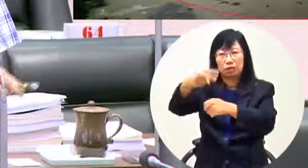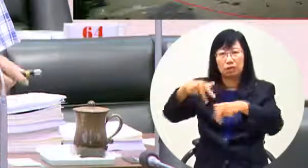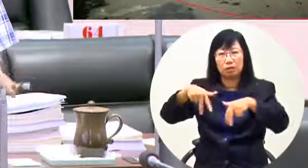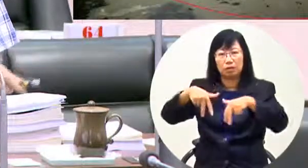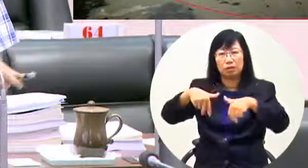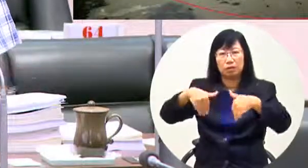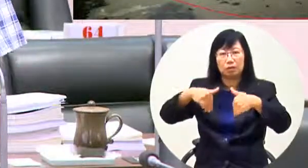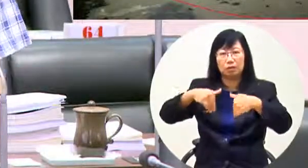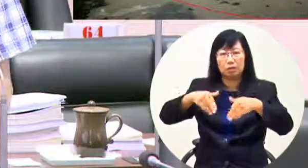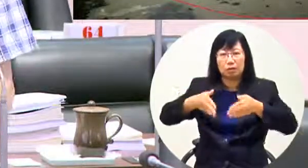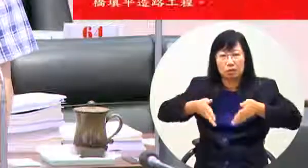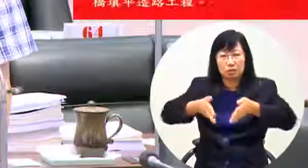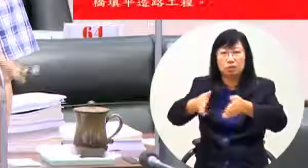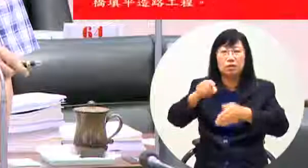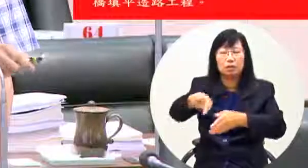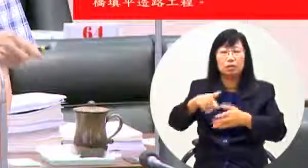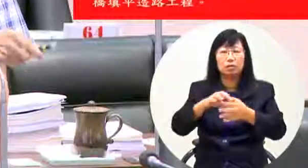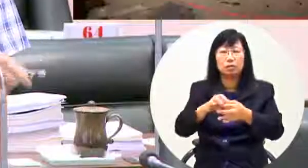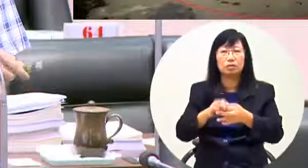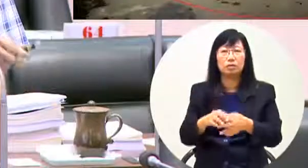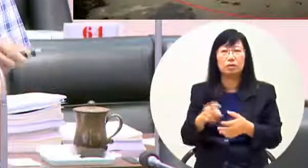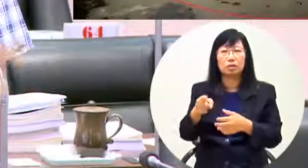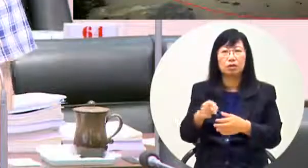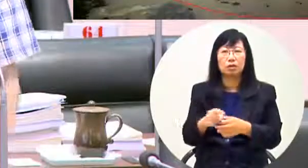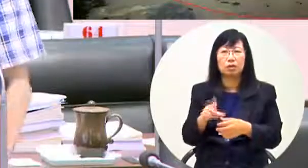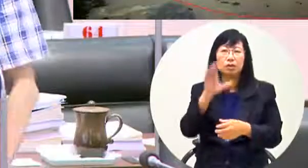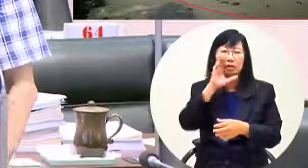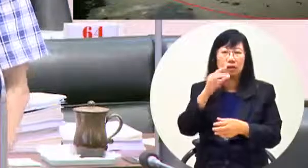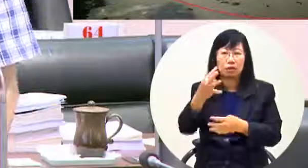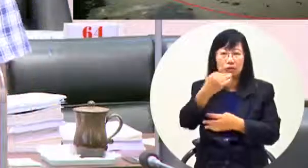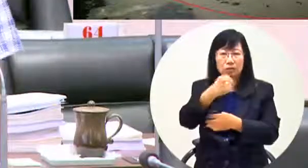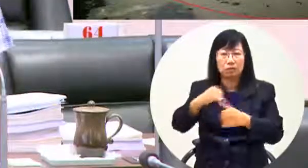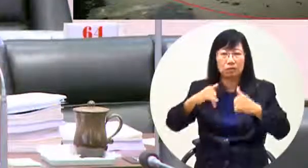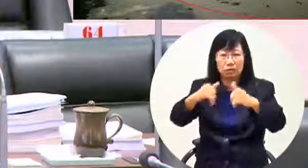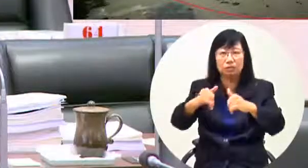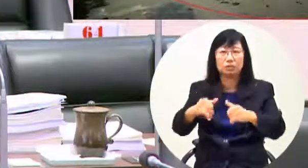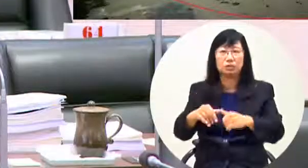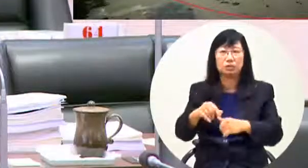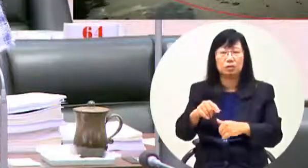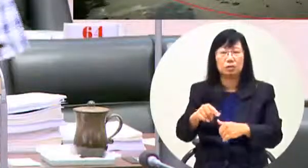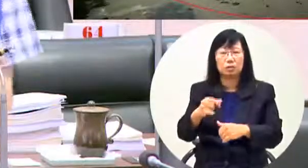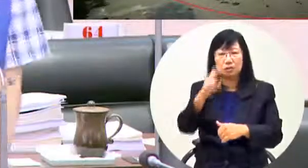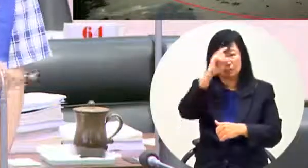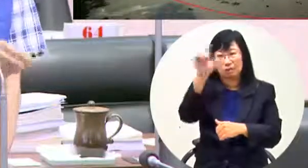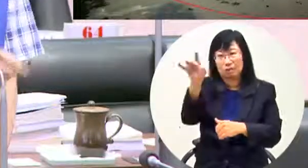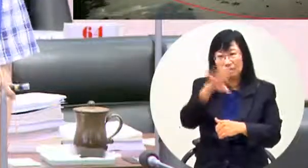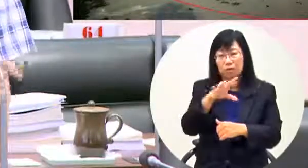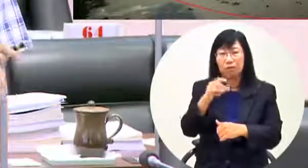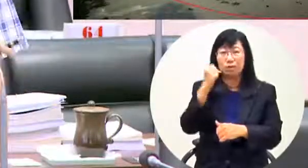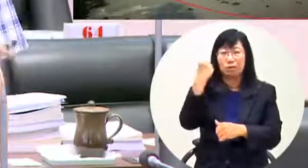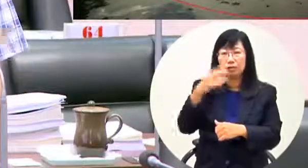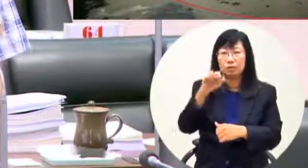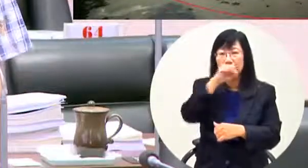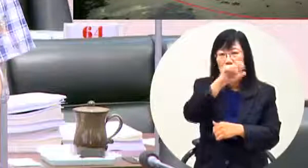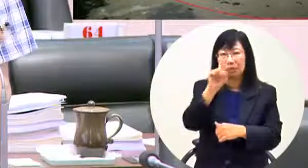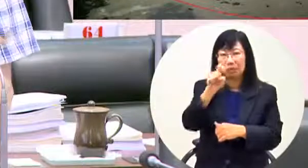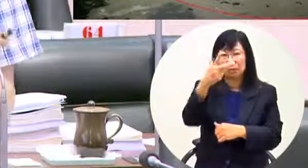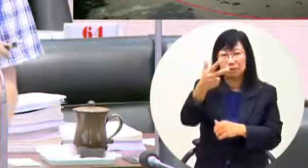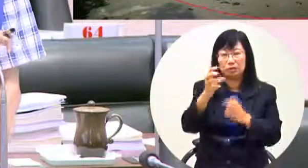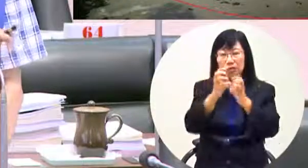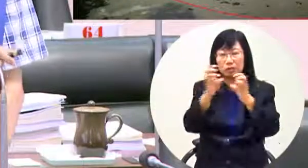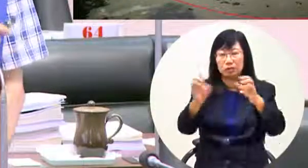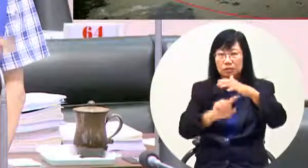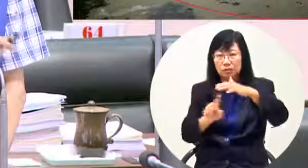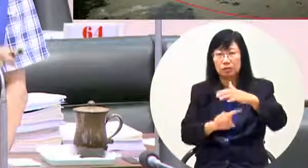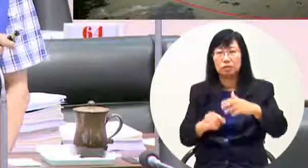这一带太仓街，我希望透过新台支线在做的时候，中央如果有必